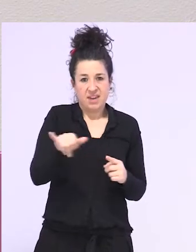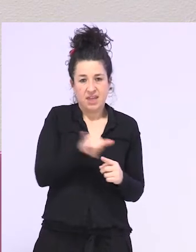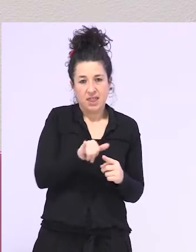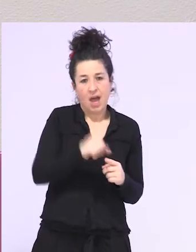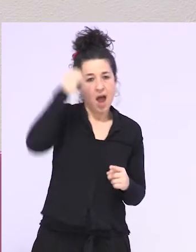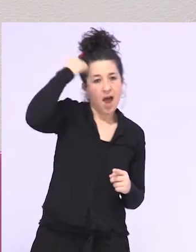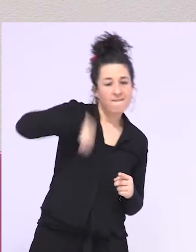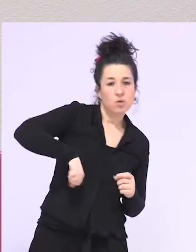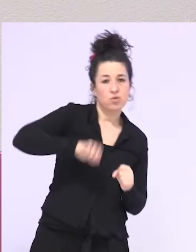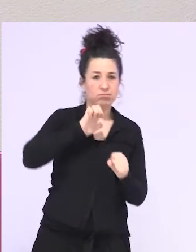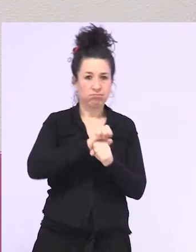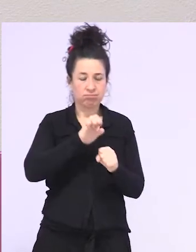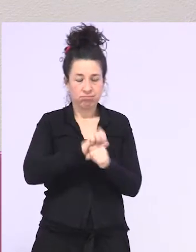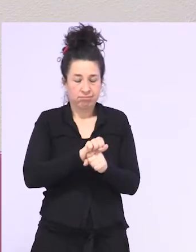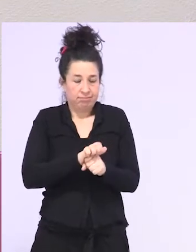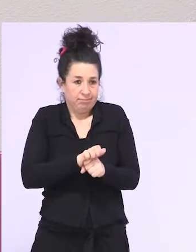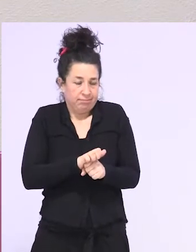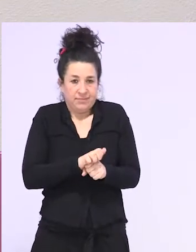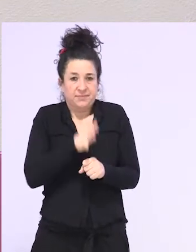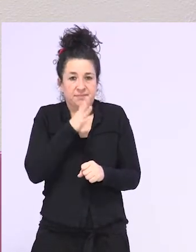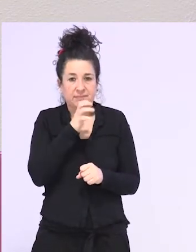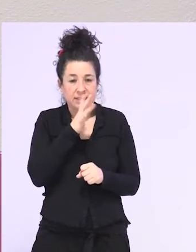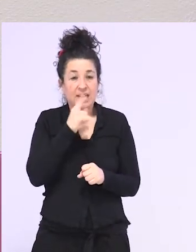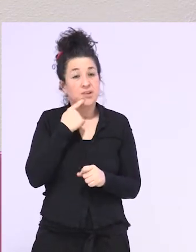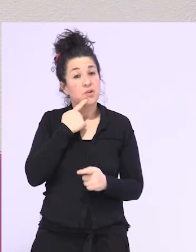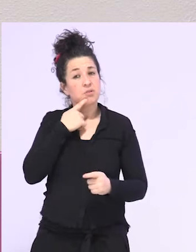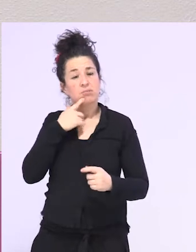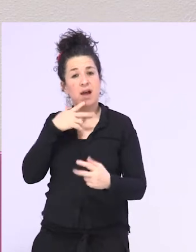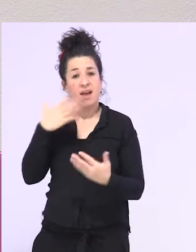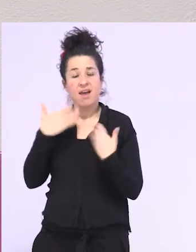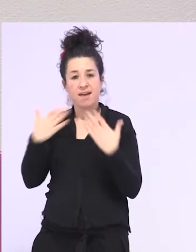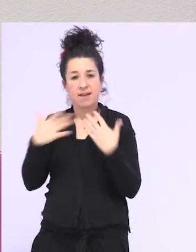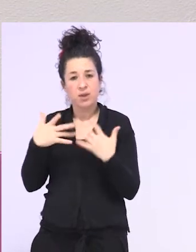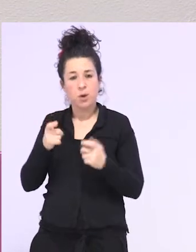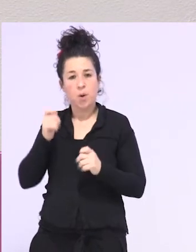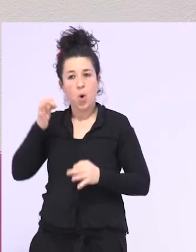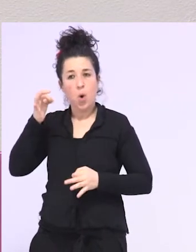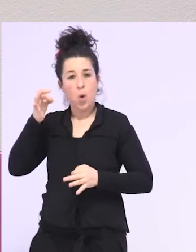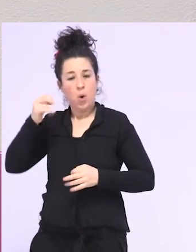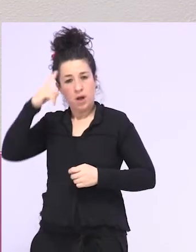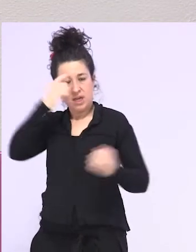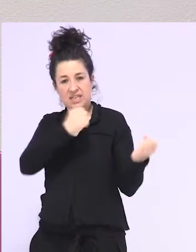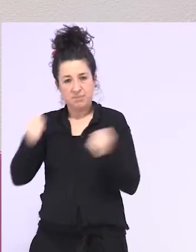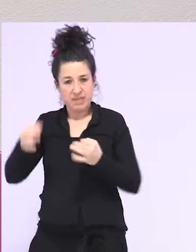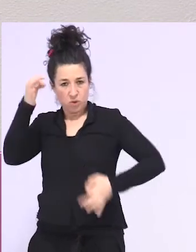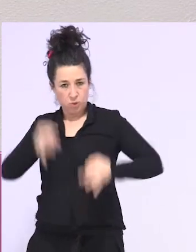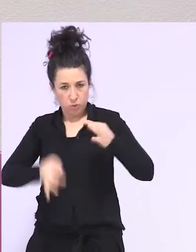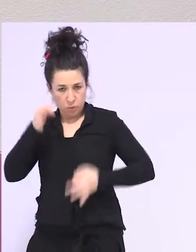eta libururako konsultatu ditudan juristak ere orokorrean ados daude. Hoien artean dago, esate dizuet, nik kazetaria naiz,